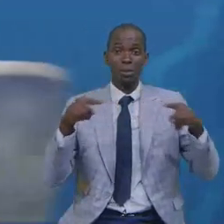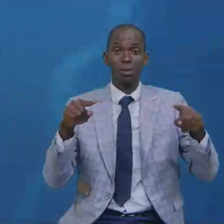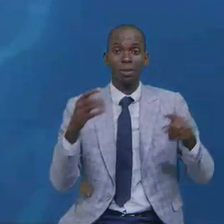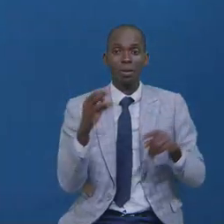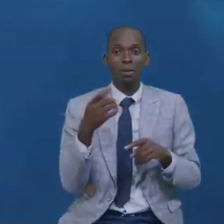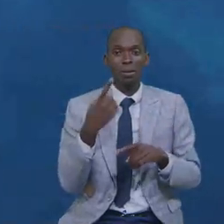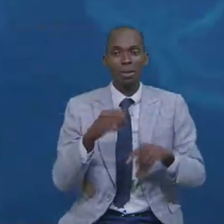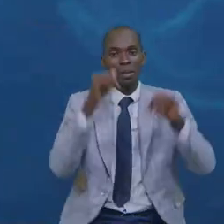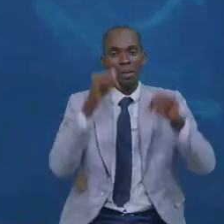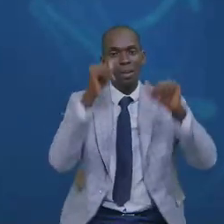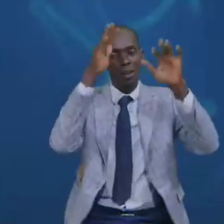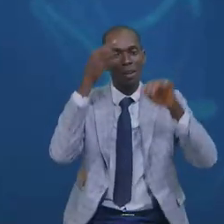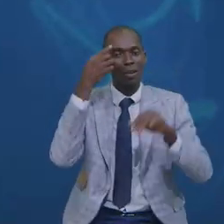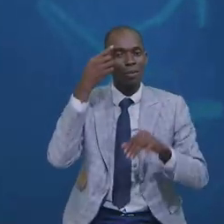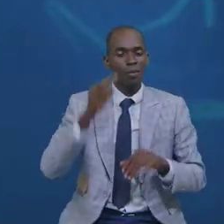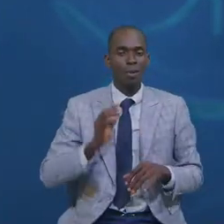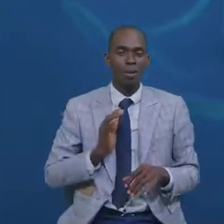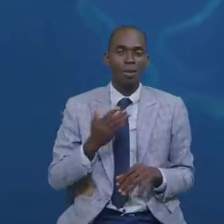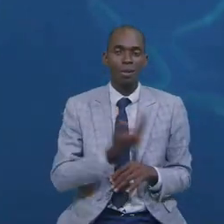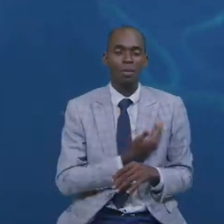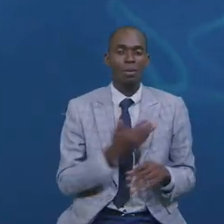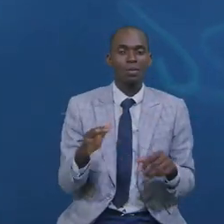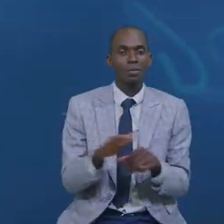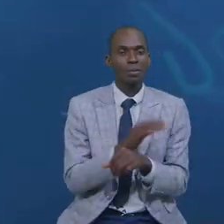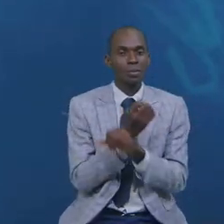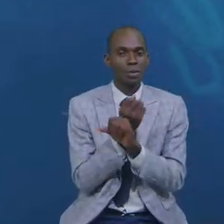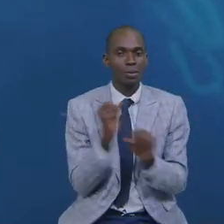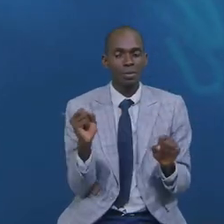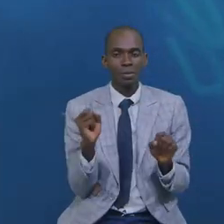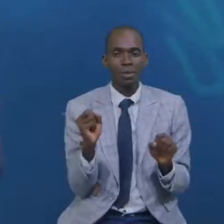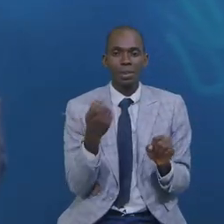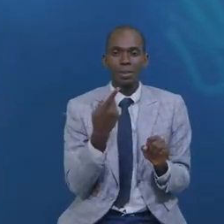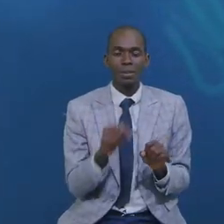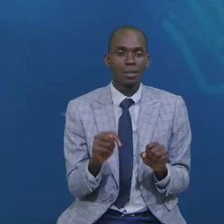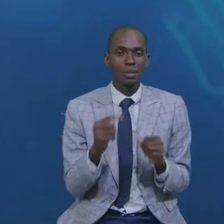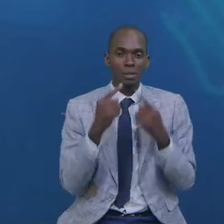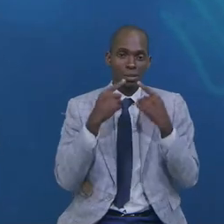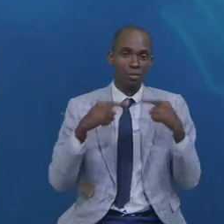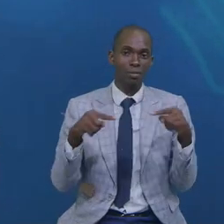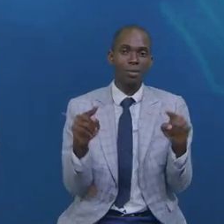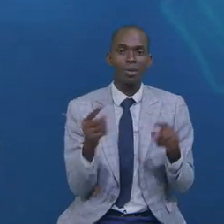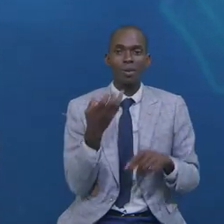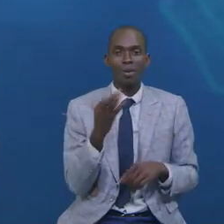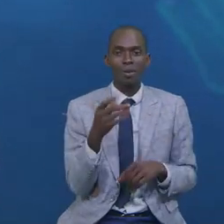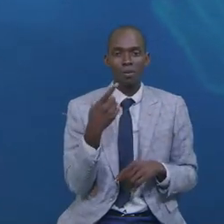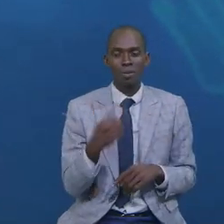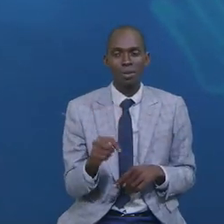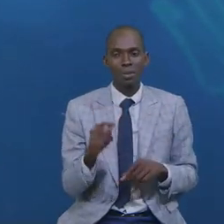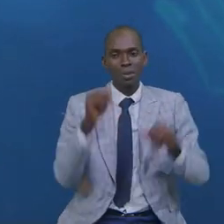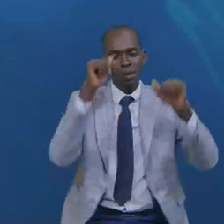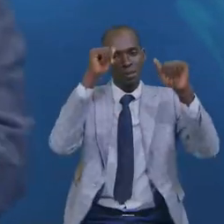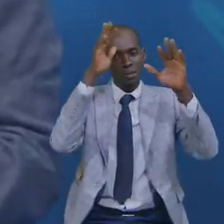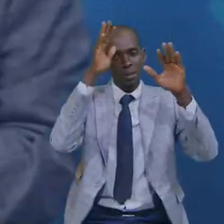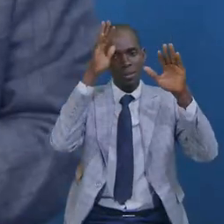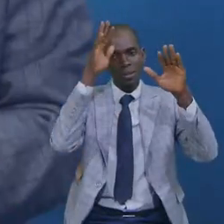du père pour ton plein salut le décret du père